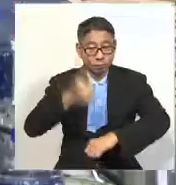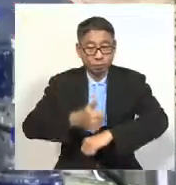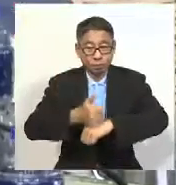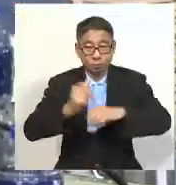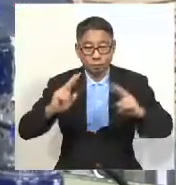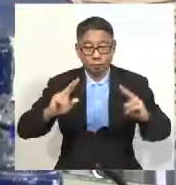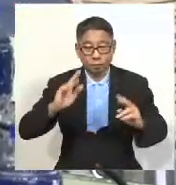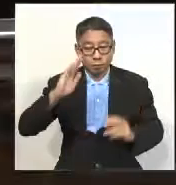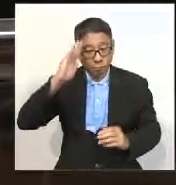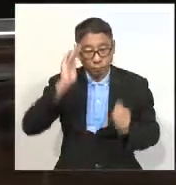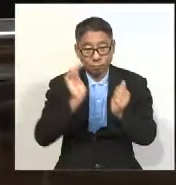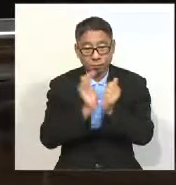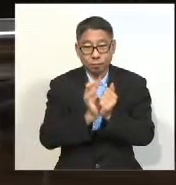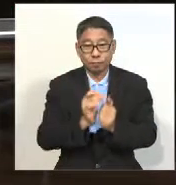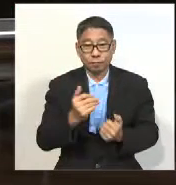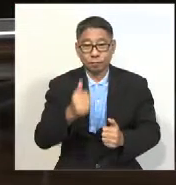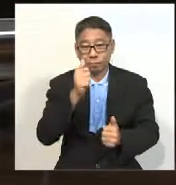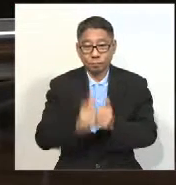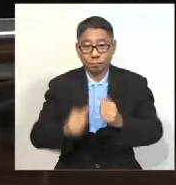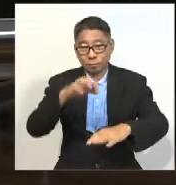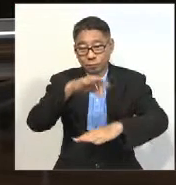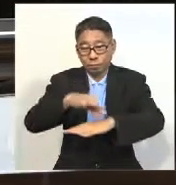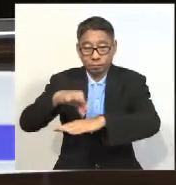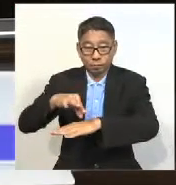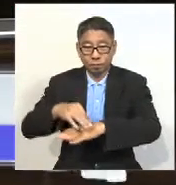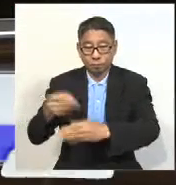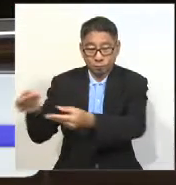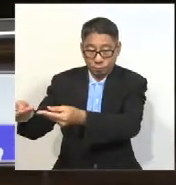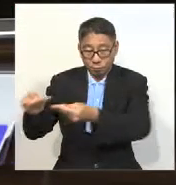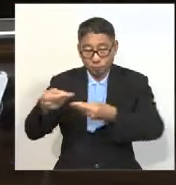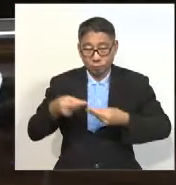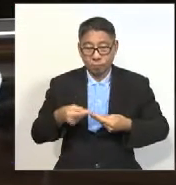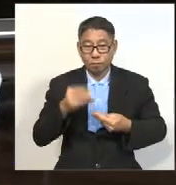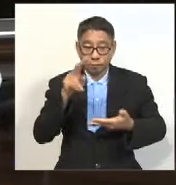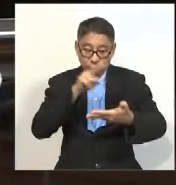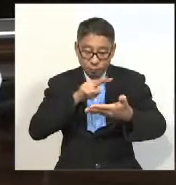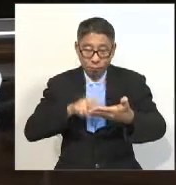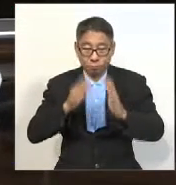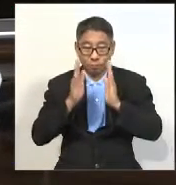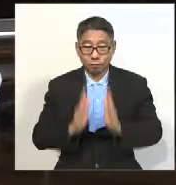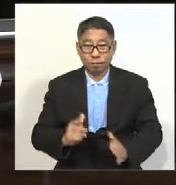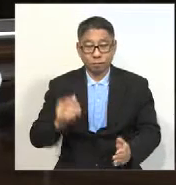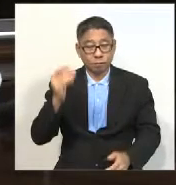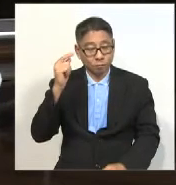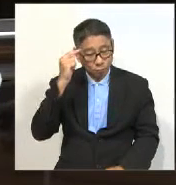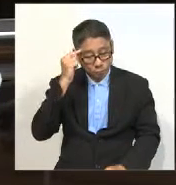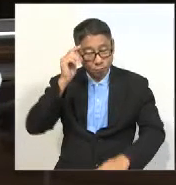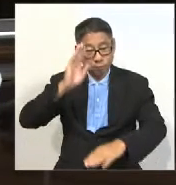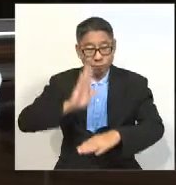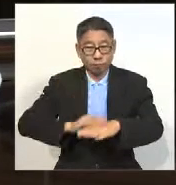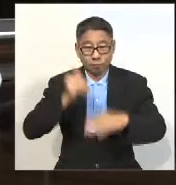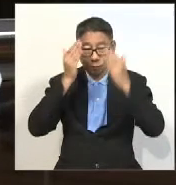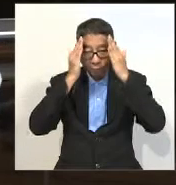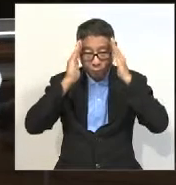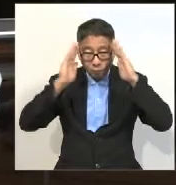หน่อยค่ะ ส่วนใหญ่จะทุกตำแหน่งนะครับเพราะว่าท่านให้นโยบายมาแล้วว่าไปดูให้เอาคนที่มีความรู้ความสามารถมีประสบ